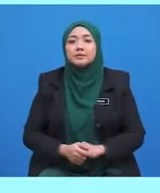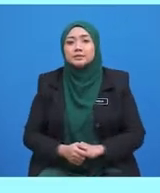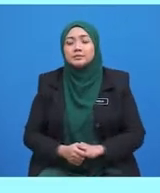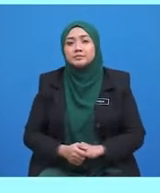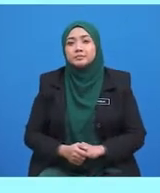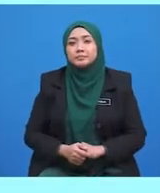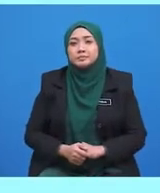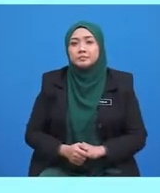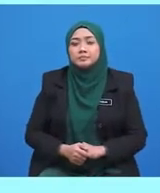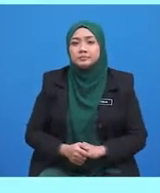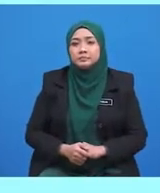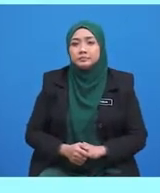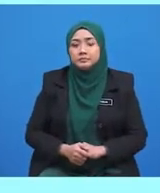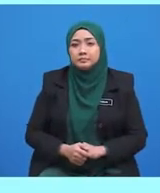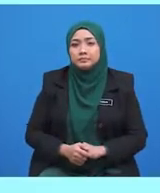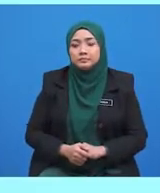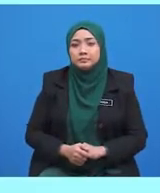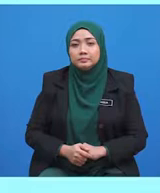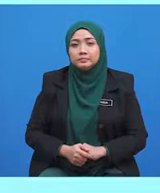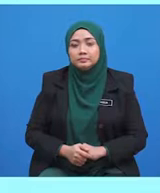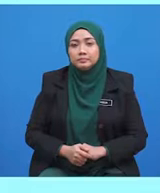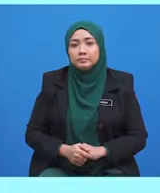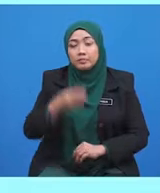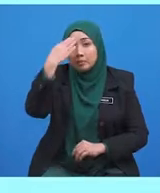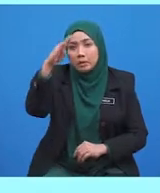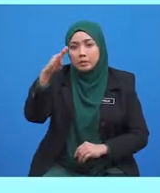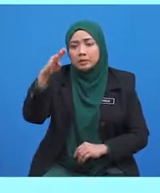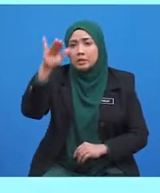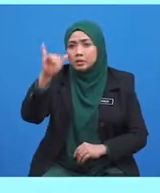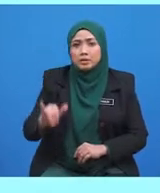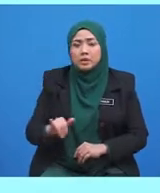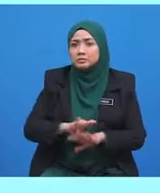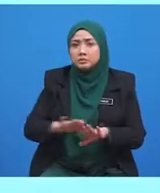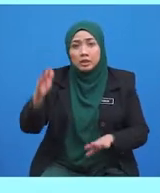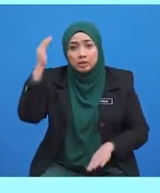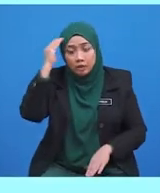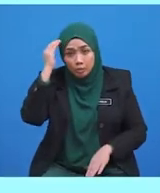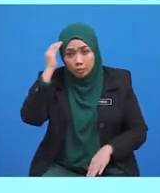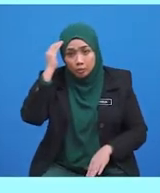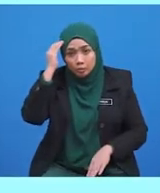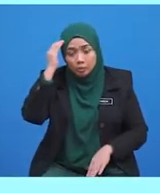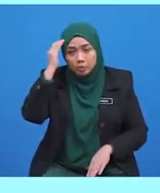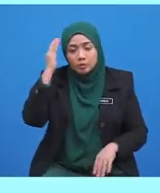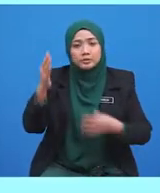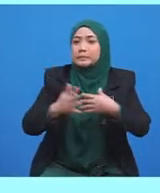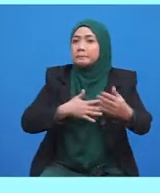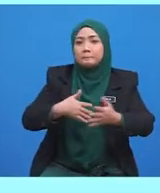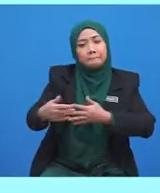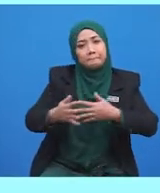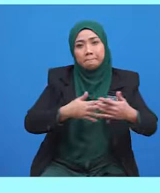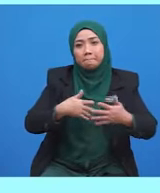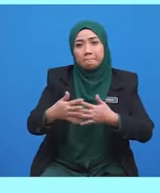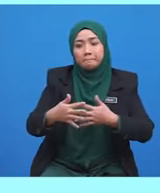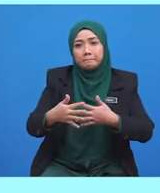Murid-murid telah berjaya jawab dengan tepat. Bagi yang tidak dapat jawapan yang betul, jangan susah hati.